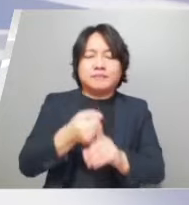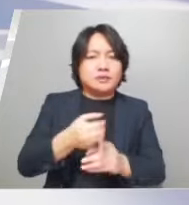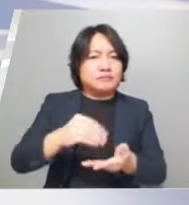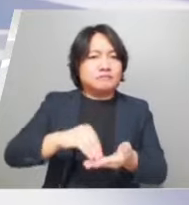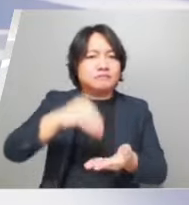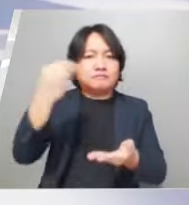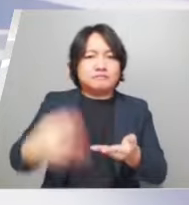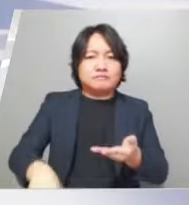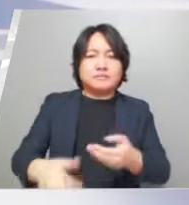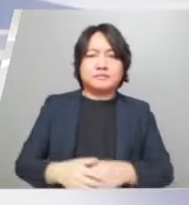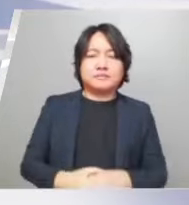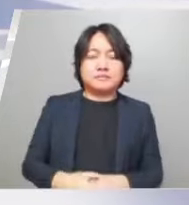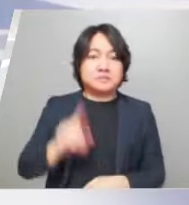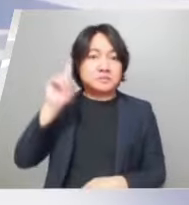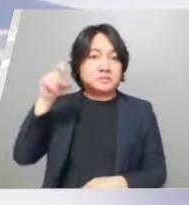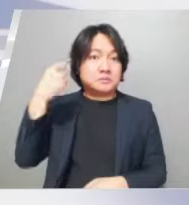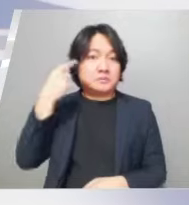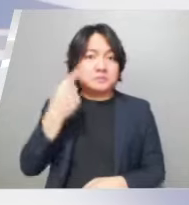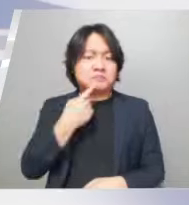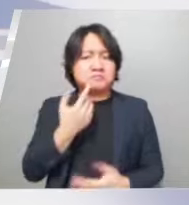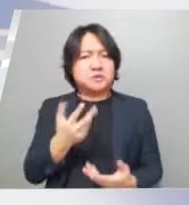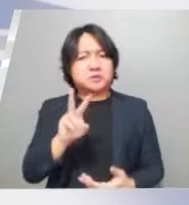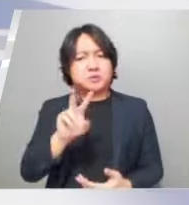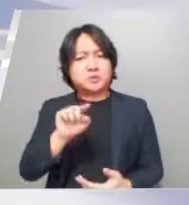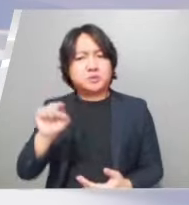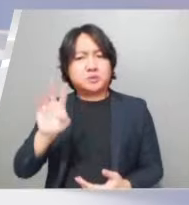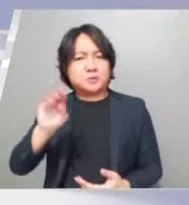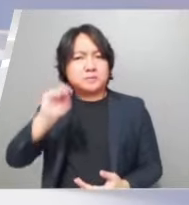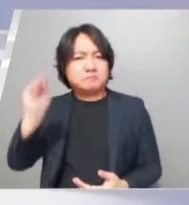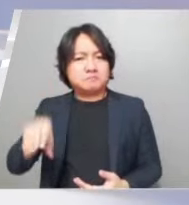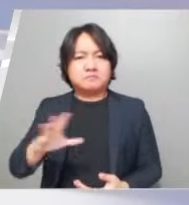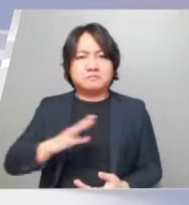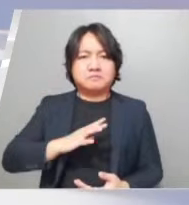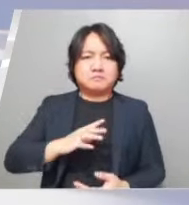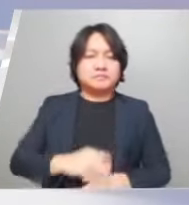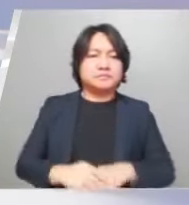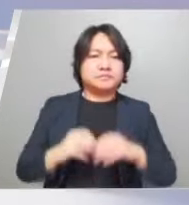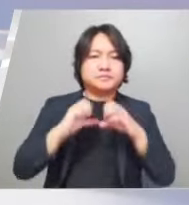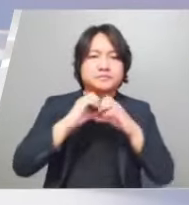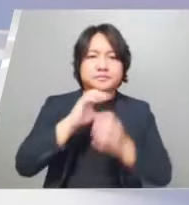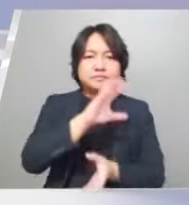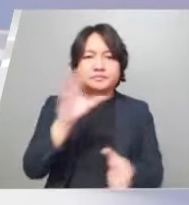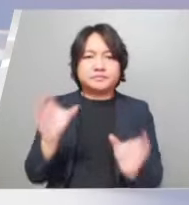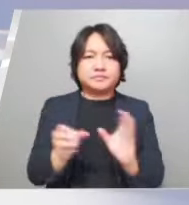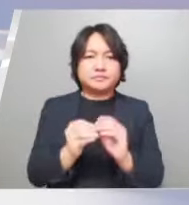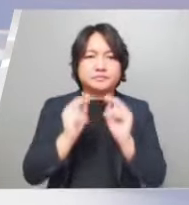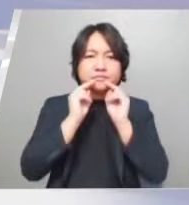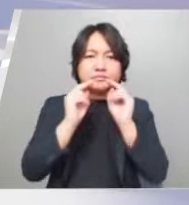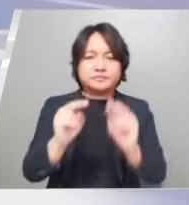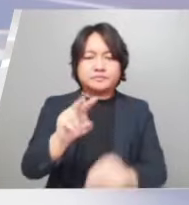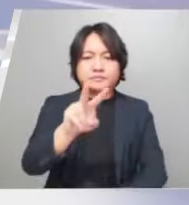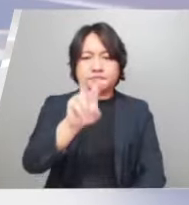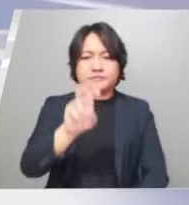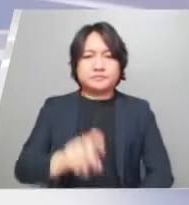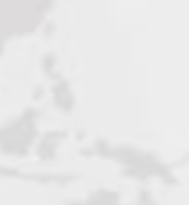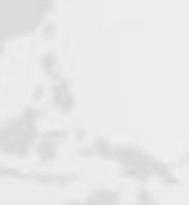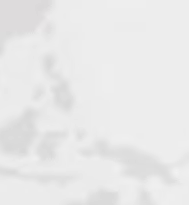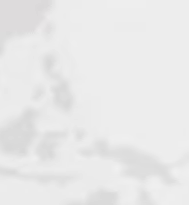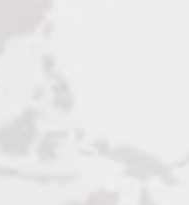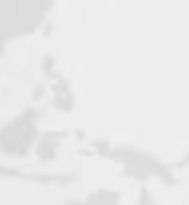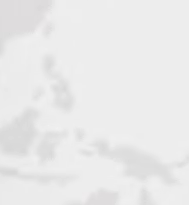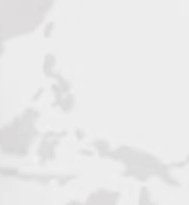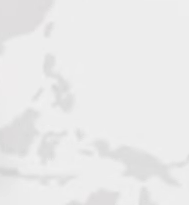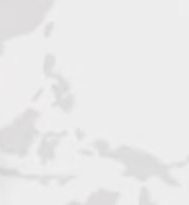target ng gobyerno na 2-4%. Para sa GMA Integrated News, Mav Gonzalez, ang inyong saksi.